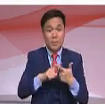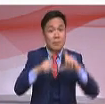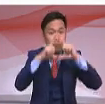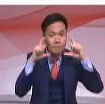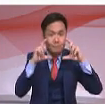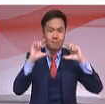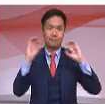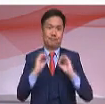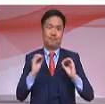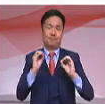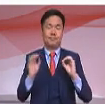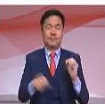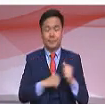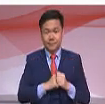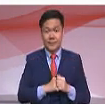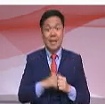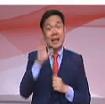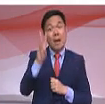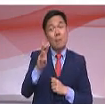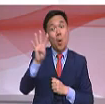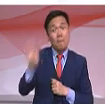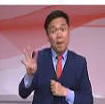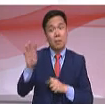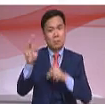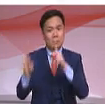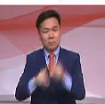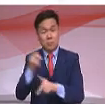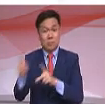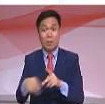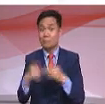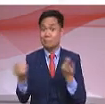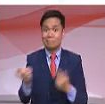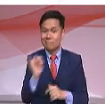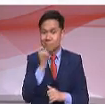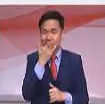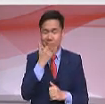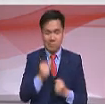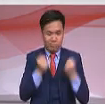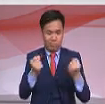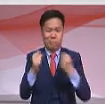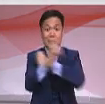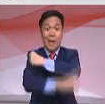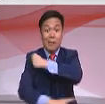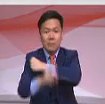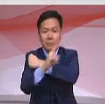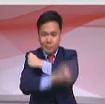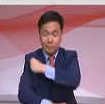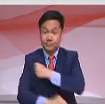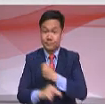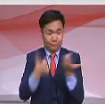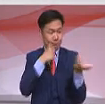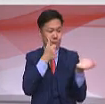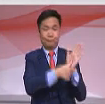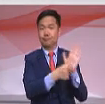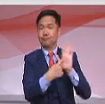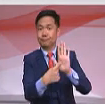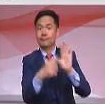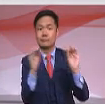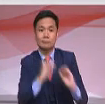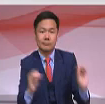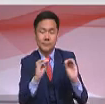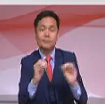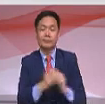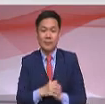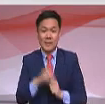memakai pelitup muka. Manakala 64 individu direkodkan kesalahan rentas daerah dan negeri tanpa kebenaran.